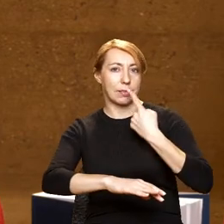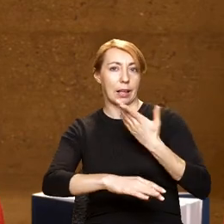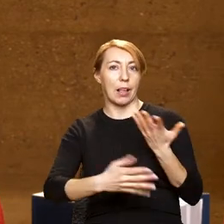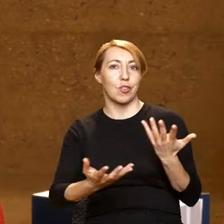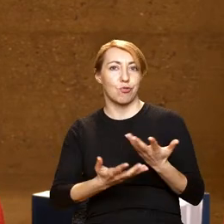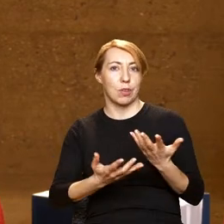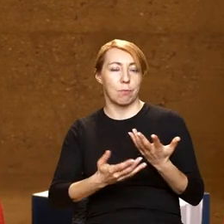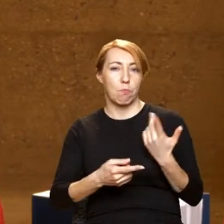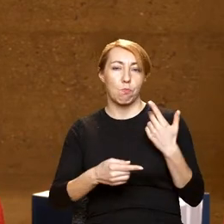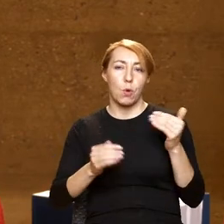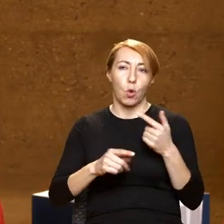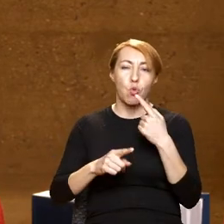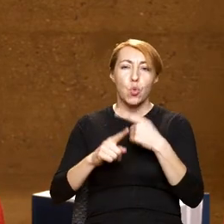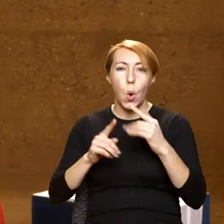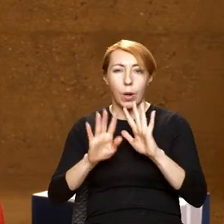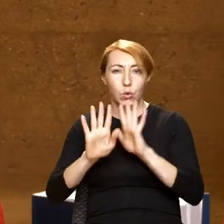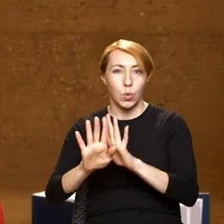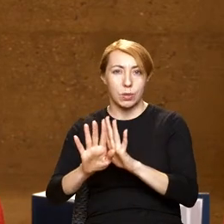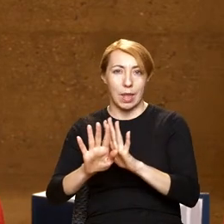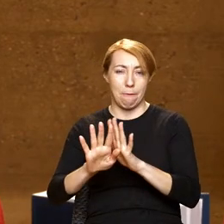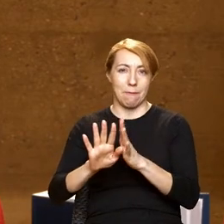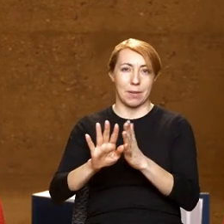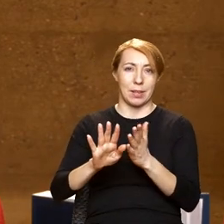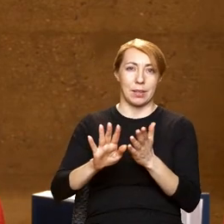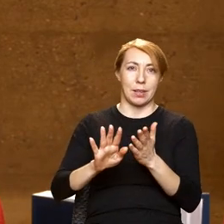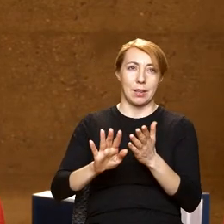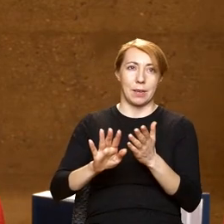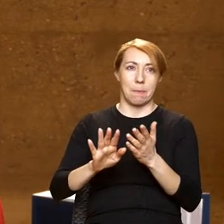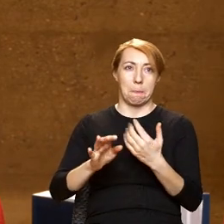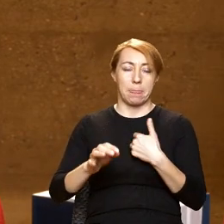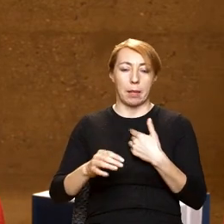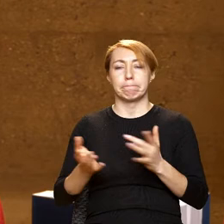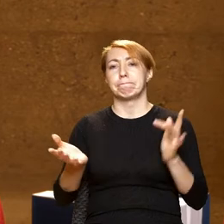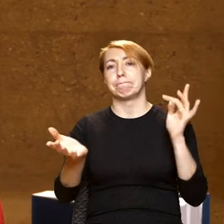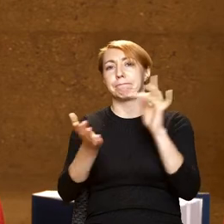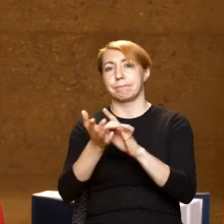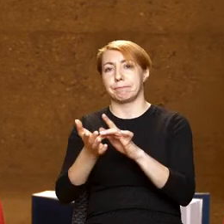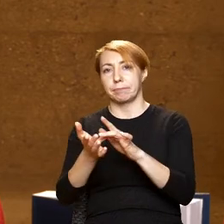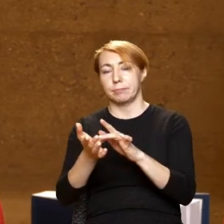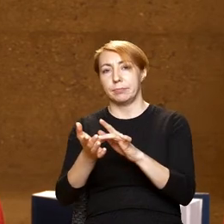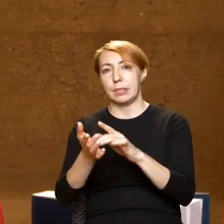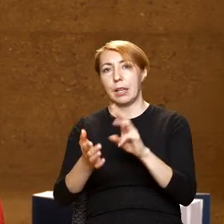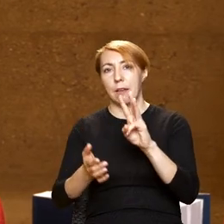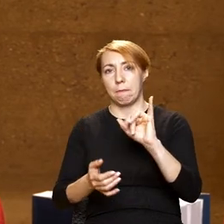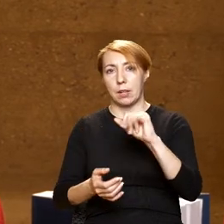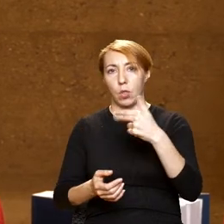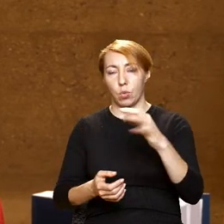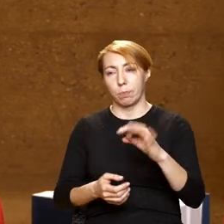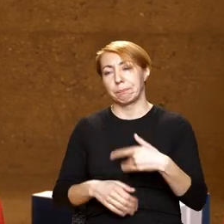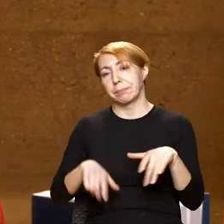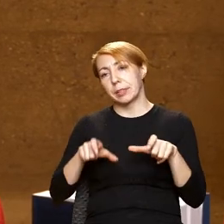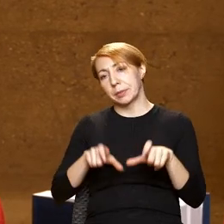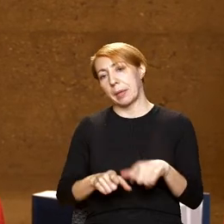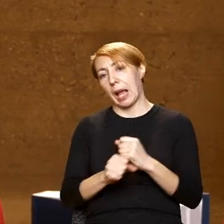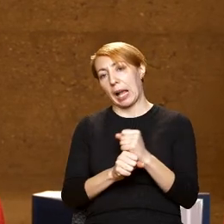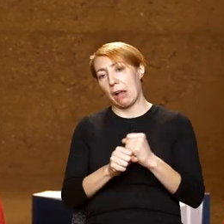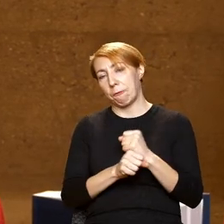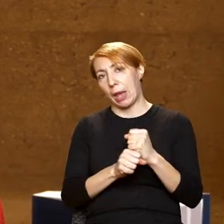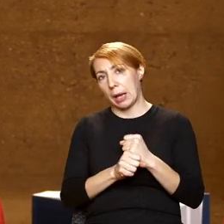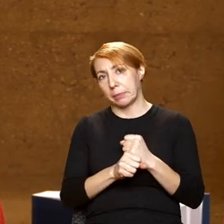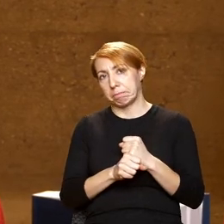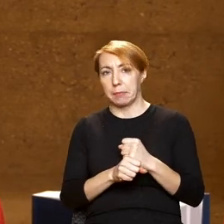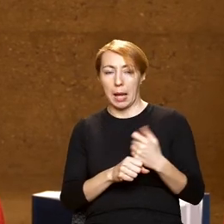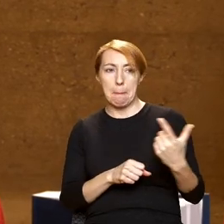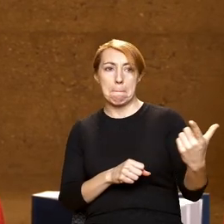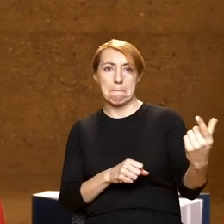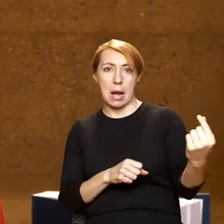Może trochę zostawić, może nie tak dużo. I byłam w Wilnie, siedziałam w kawiarni i usiadła koło mnie